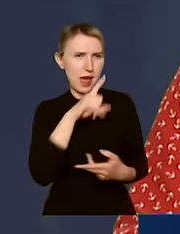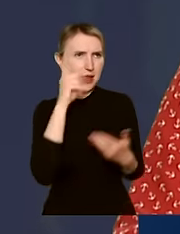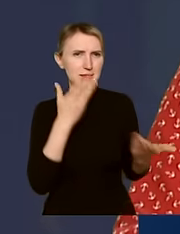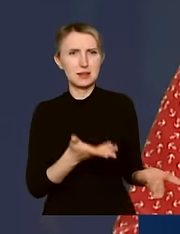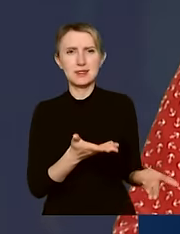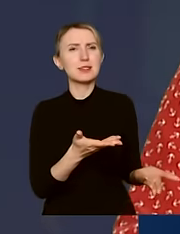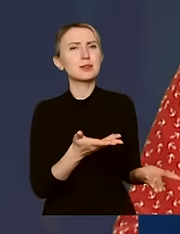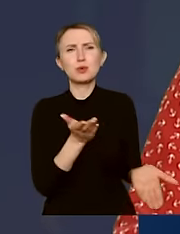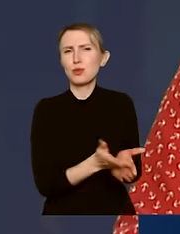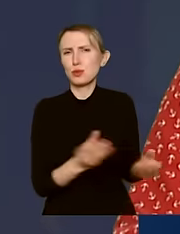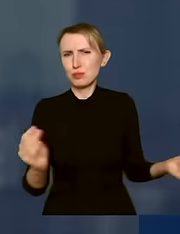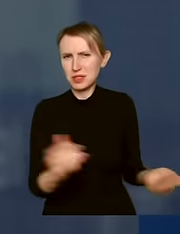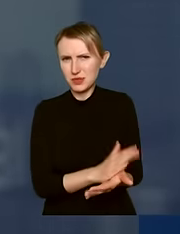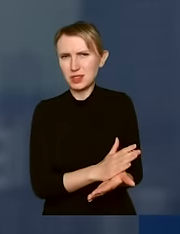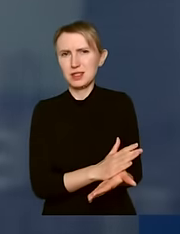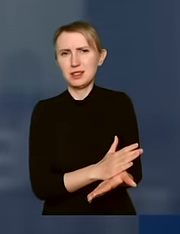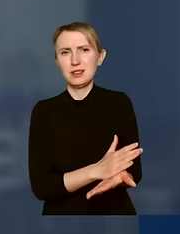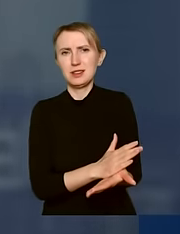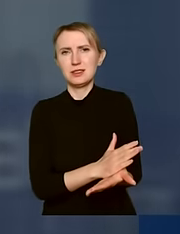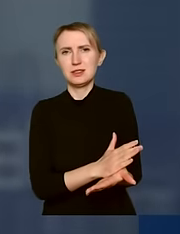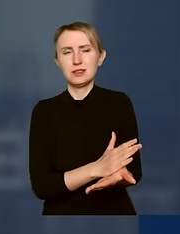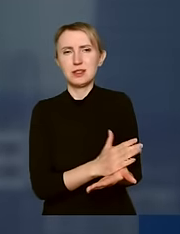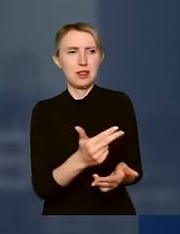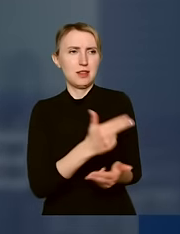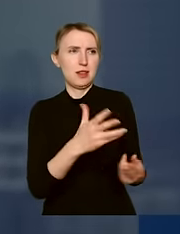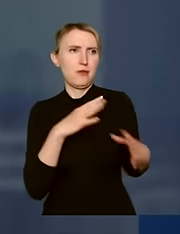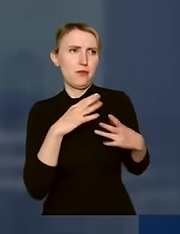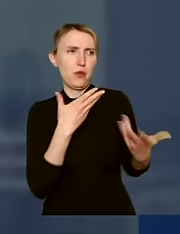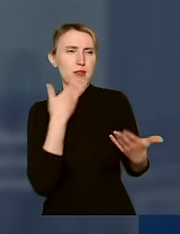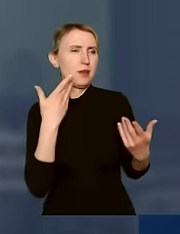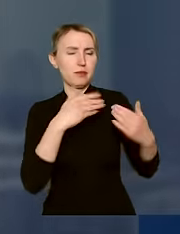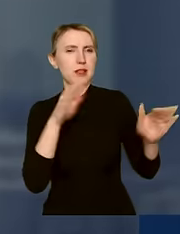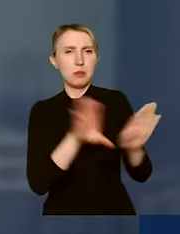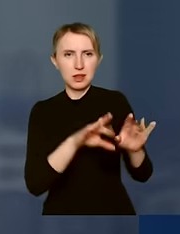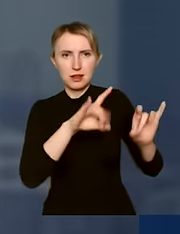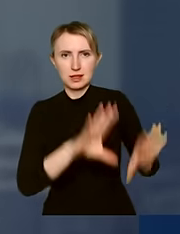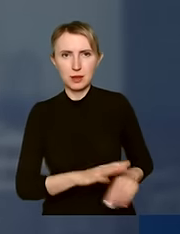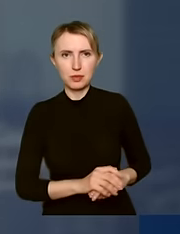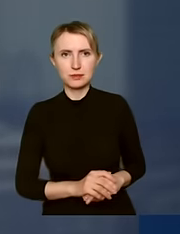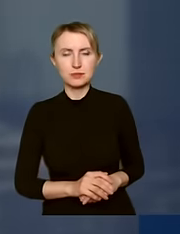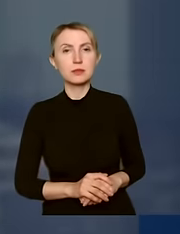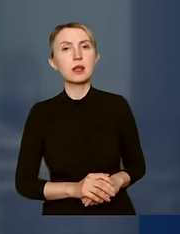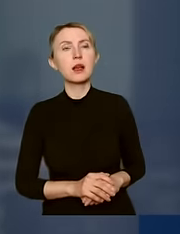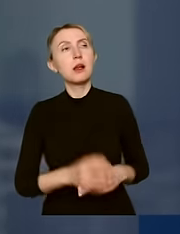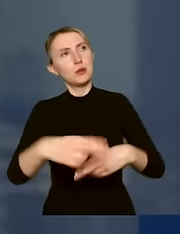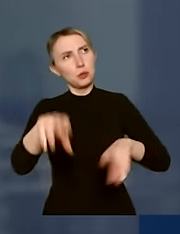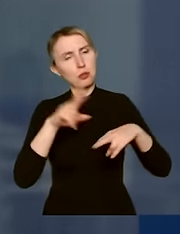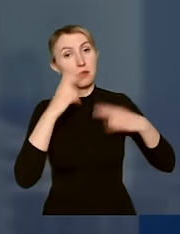no już chyba się trochę odzwyczaili od chodzenia do sklepów w niedzielę. No a tu z powrotem taka